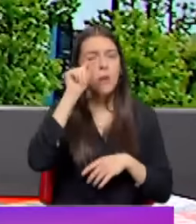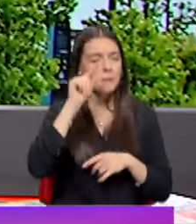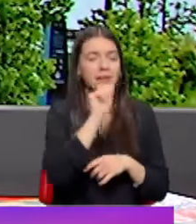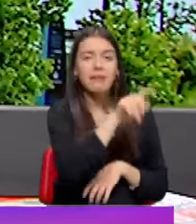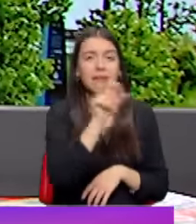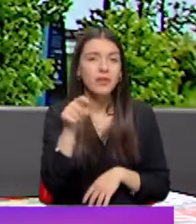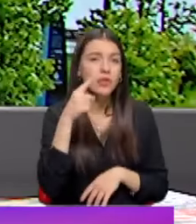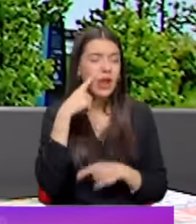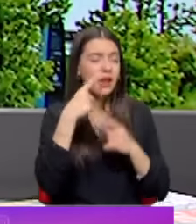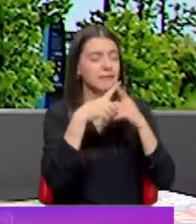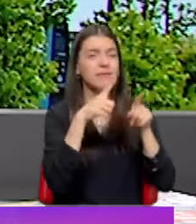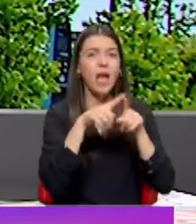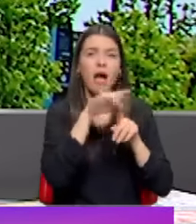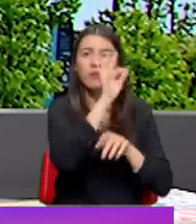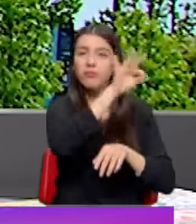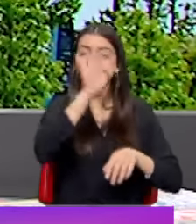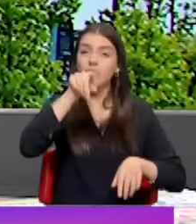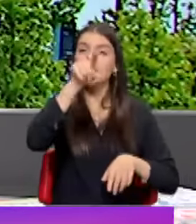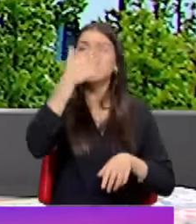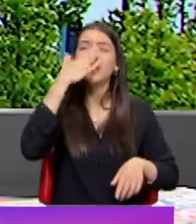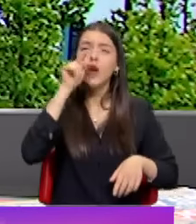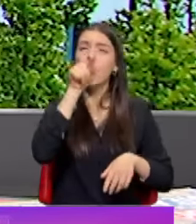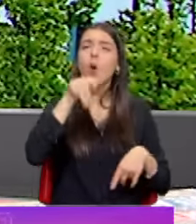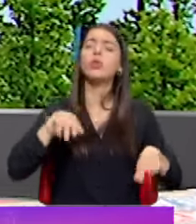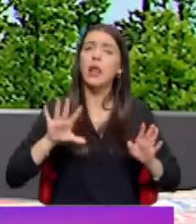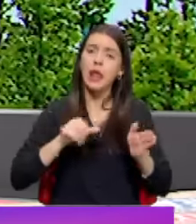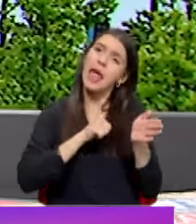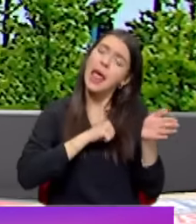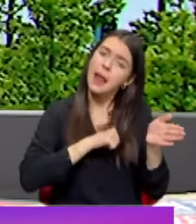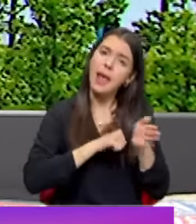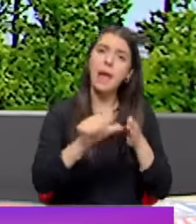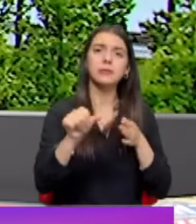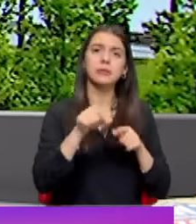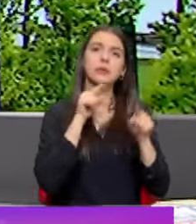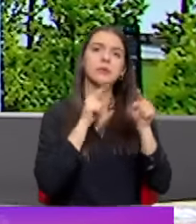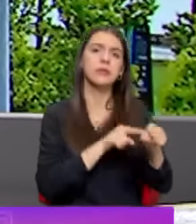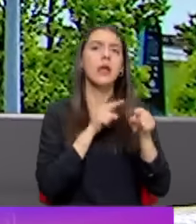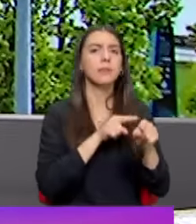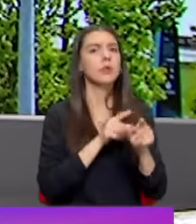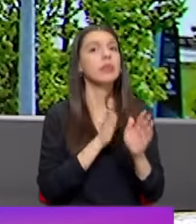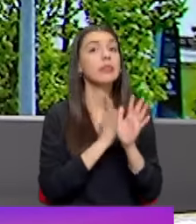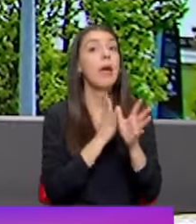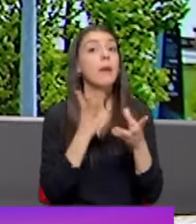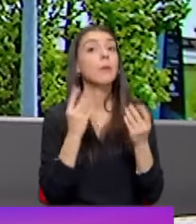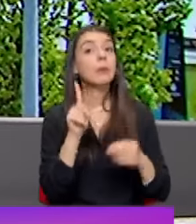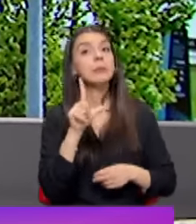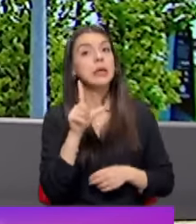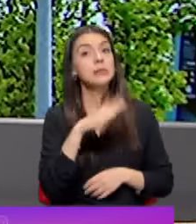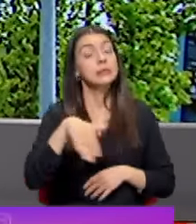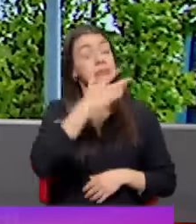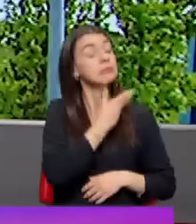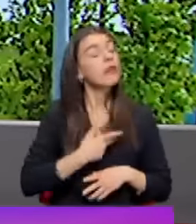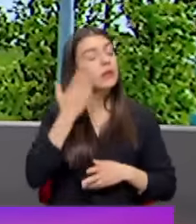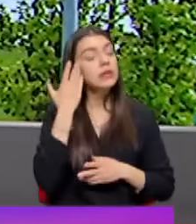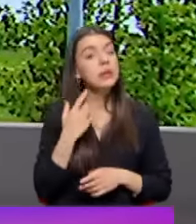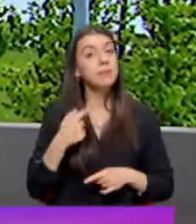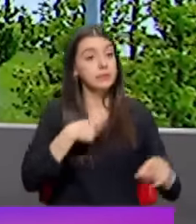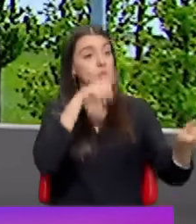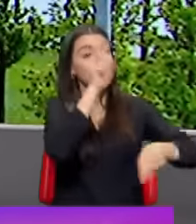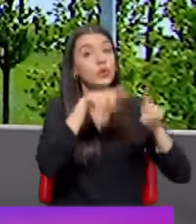farklı köşelerinden. Sadece onları değil, aslında tamamını takibi sürdürmek gerekiyor sevgili izleyenler. Biz de gündem oldukça,